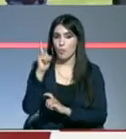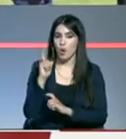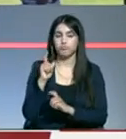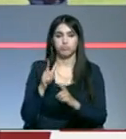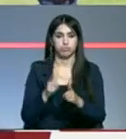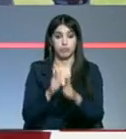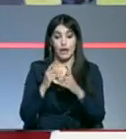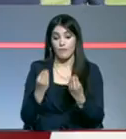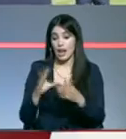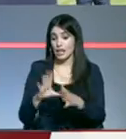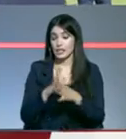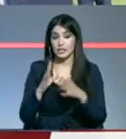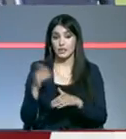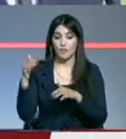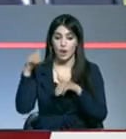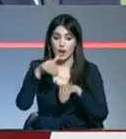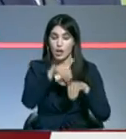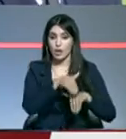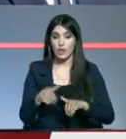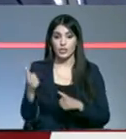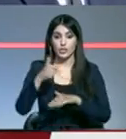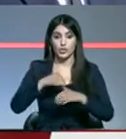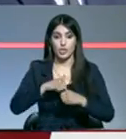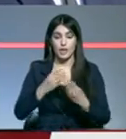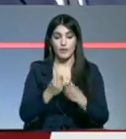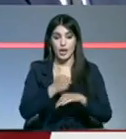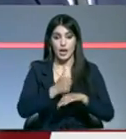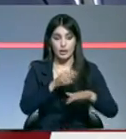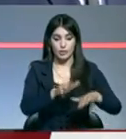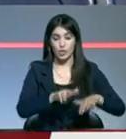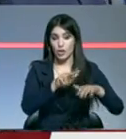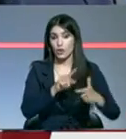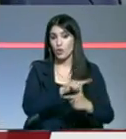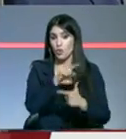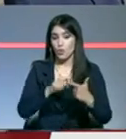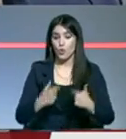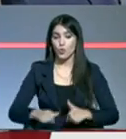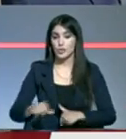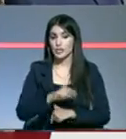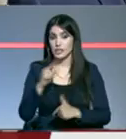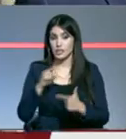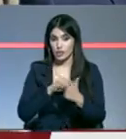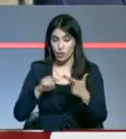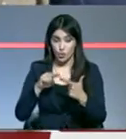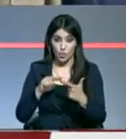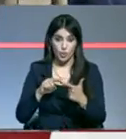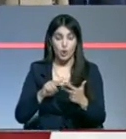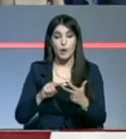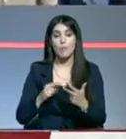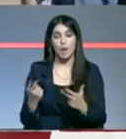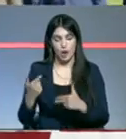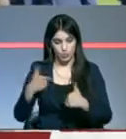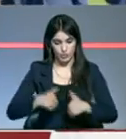مدفعية خلال هذا الموكب الذي حضره كل من رئيس مجلس نواب الشعب راشد الغنوشي ورئيس الحكومة هشام المشيشي ووزير